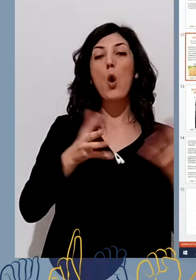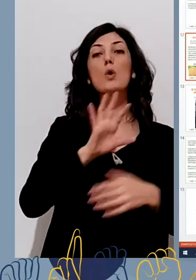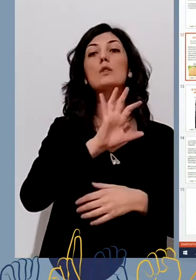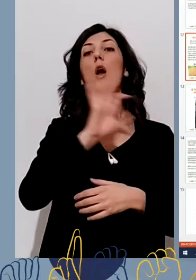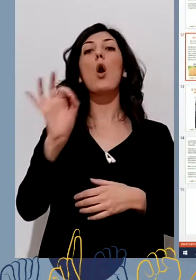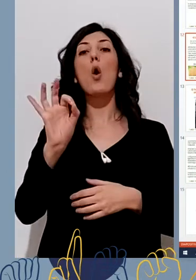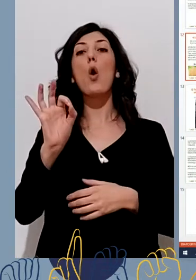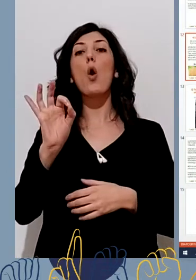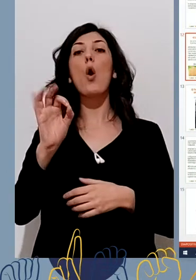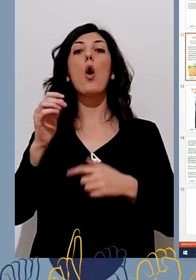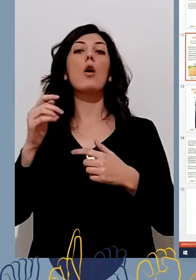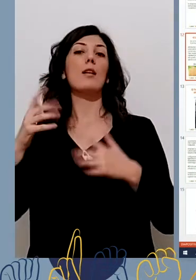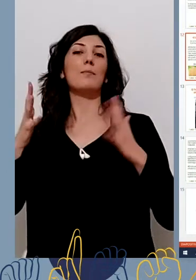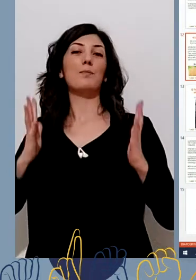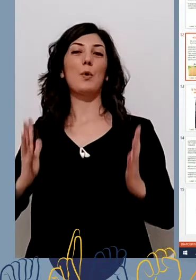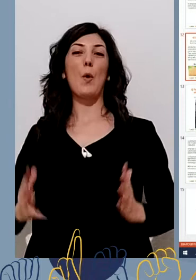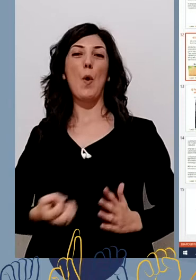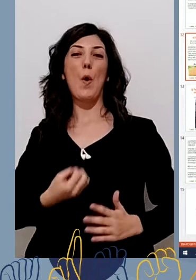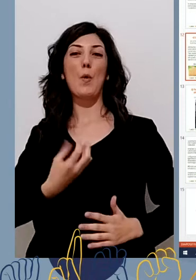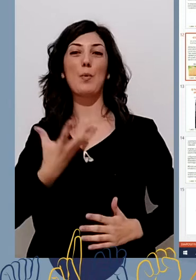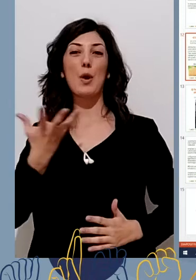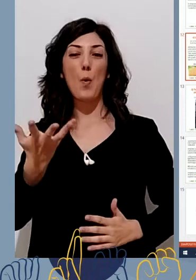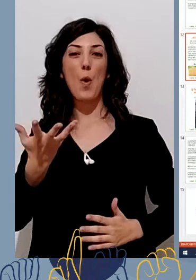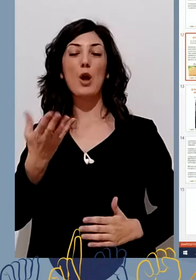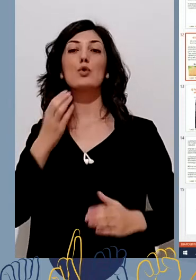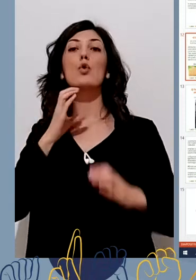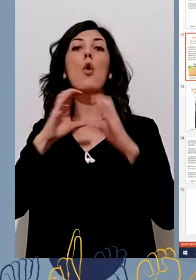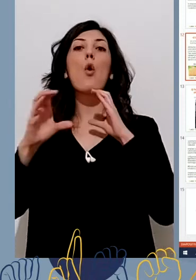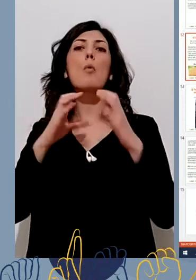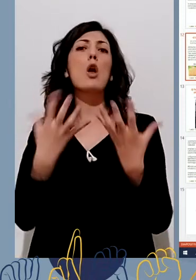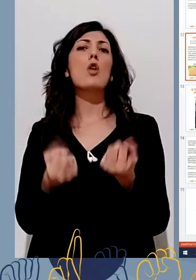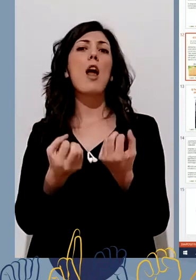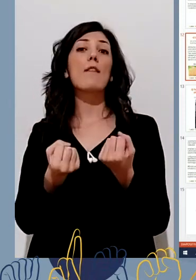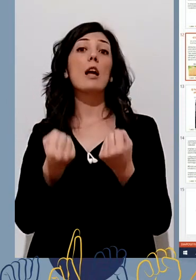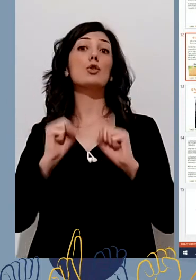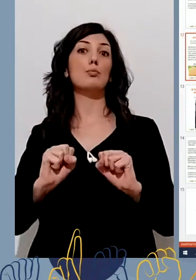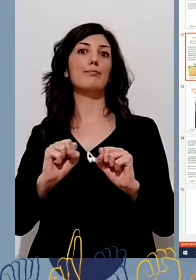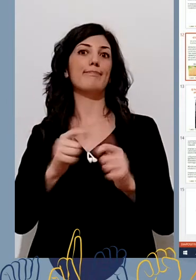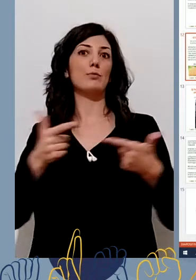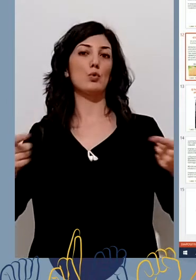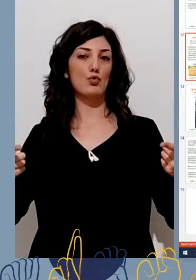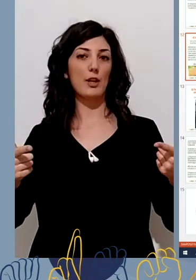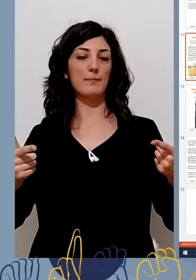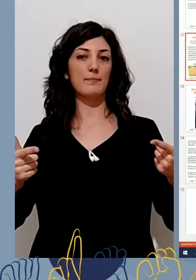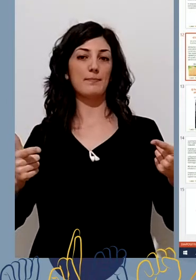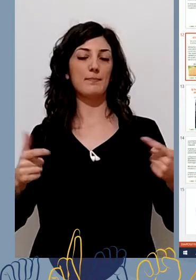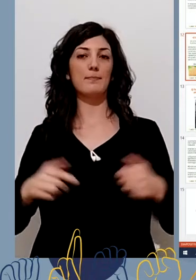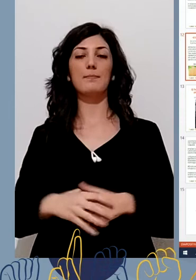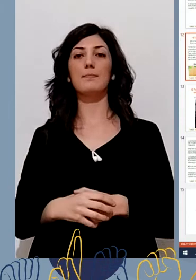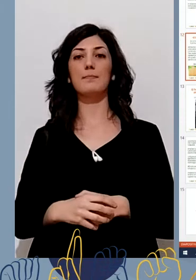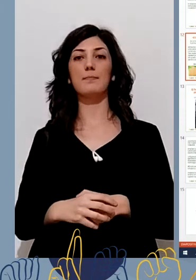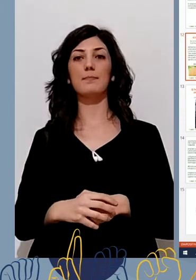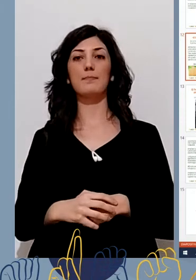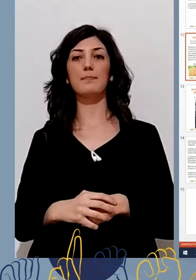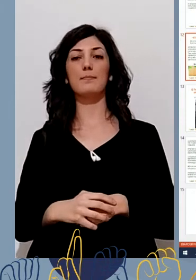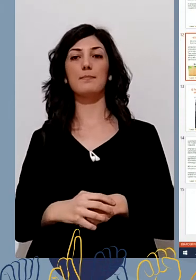del corpo, la comunicazione può essere non efficace. In questo caso, se io dico di